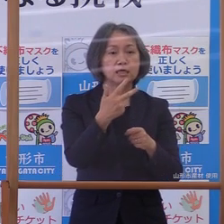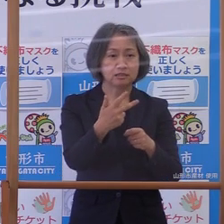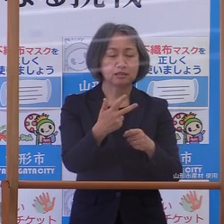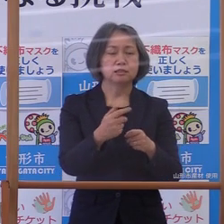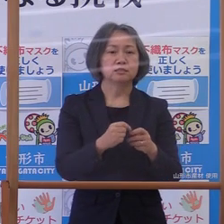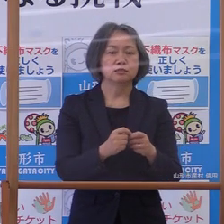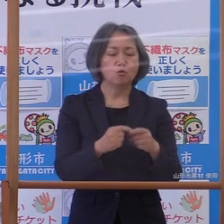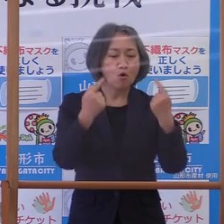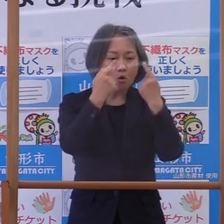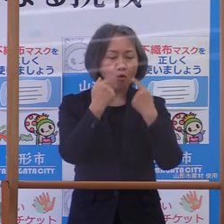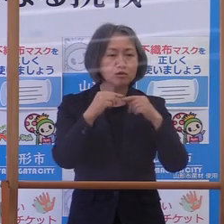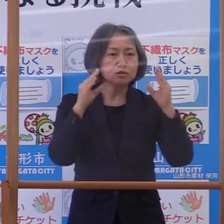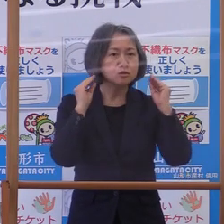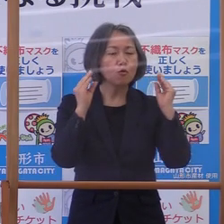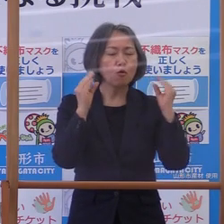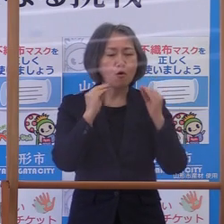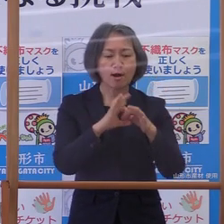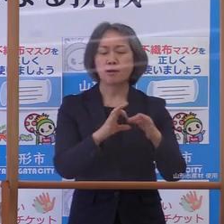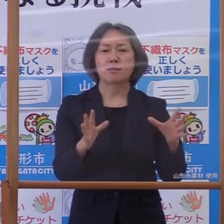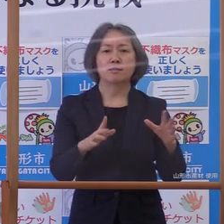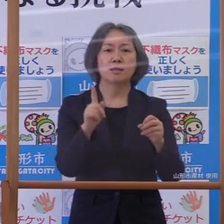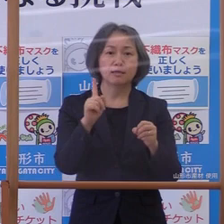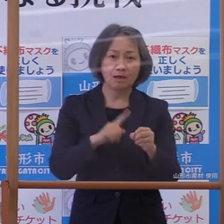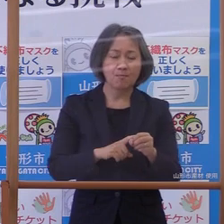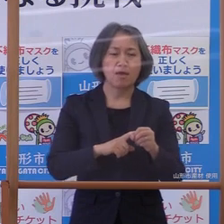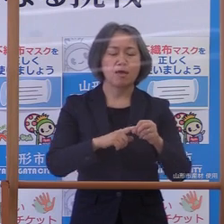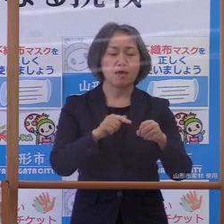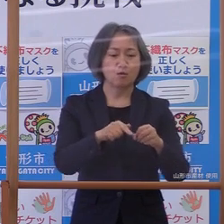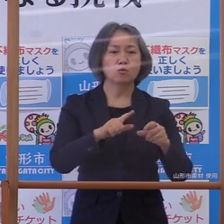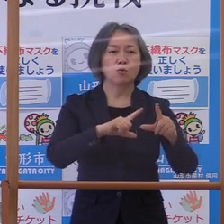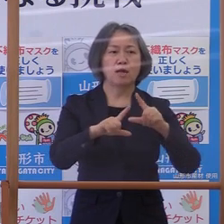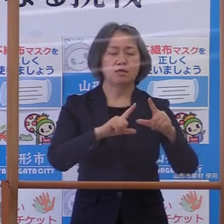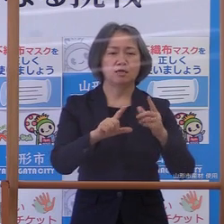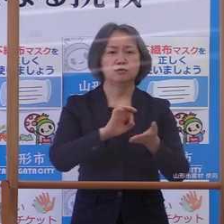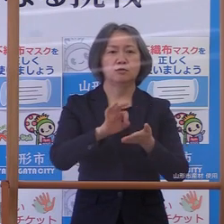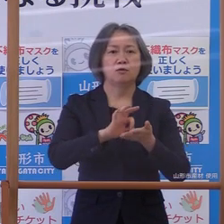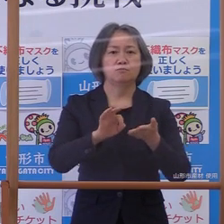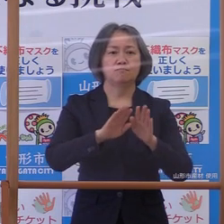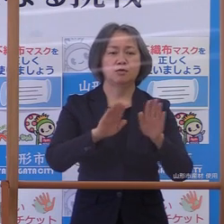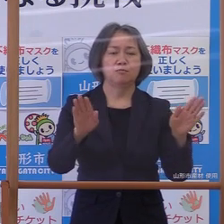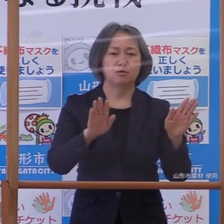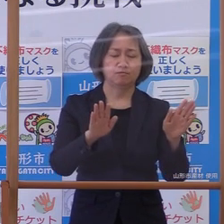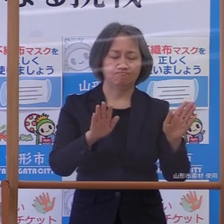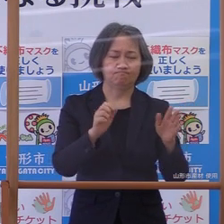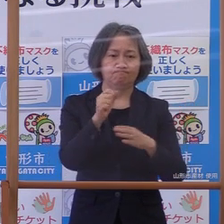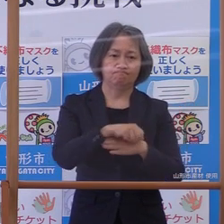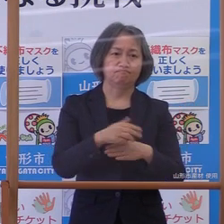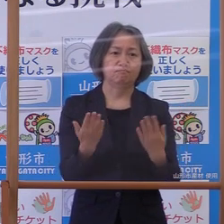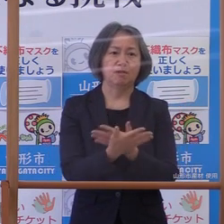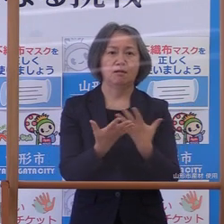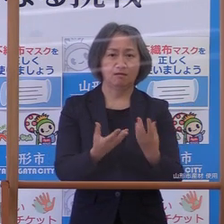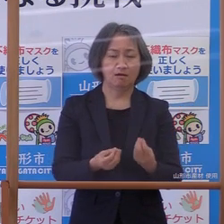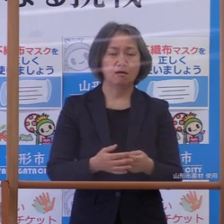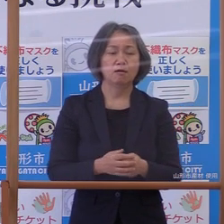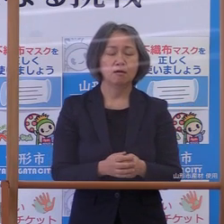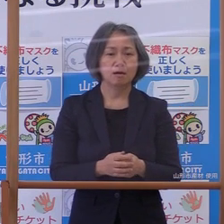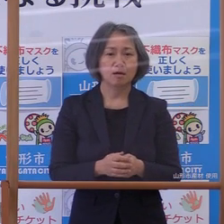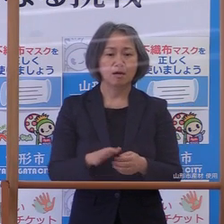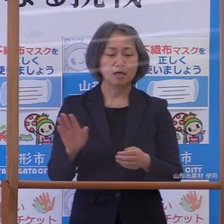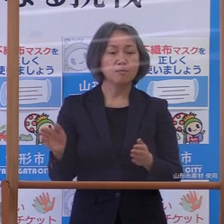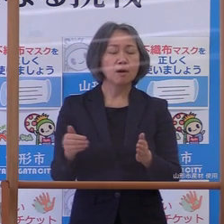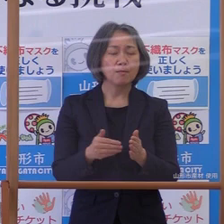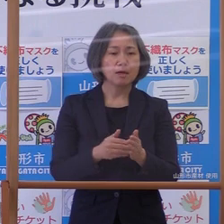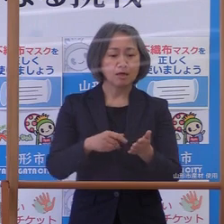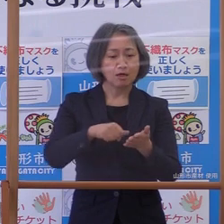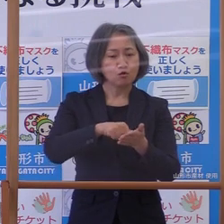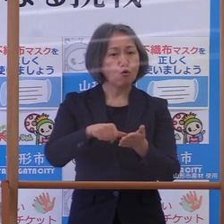ども、アカウントの理由があるということで対応したものでございます。これについてはこれまでと違い、登録者が欲し